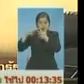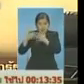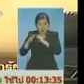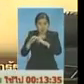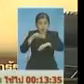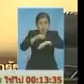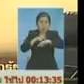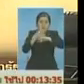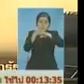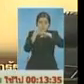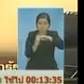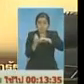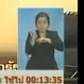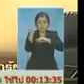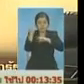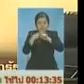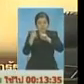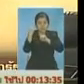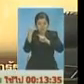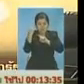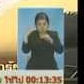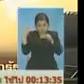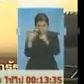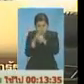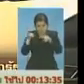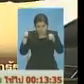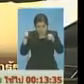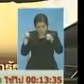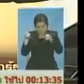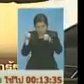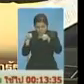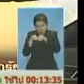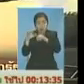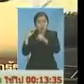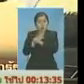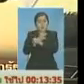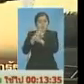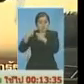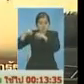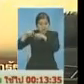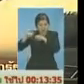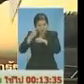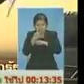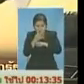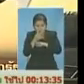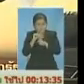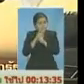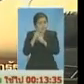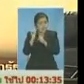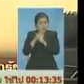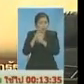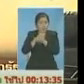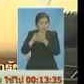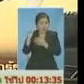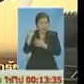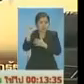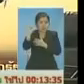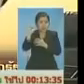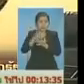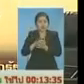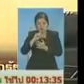1 เดือนเนี่ยมันจะครบเราก็ถือว่าเลิกสัญญาเดือนนี้ก็ไม่เสร็จก็รอจะแจ้งดำเนินคดีฐานช่อโก